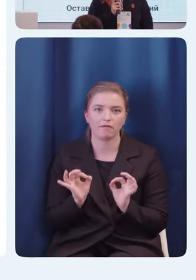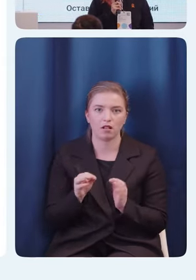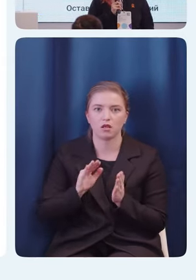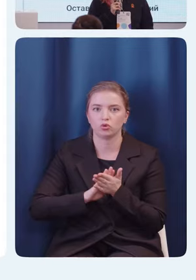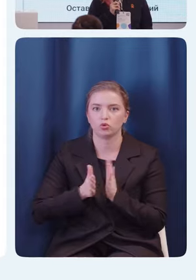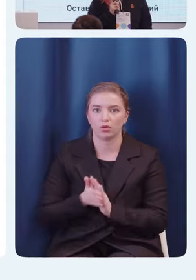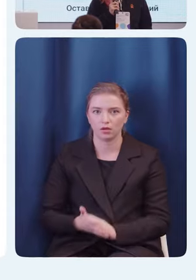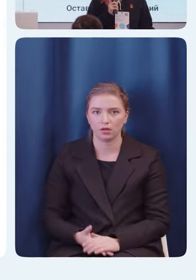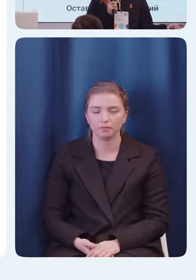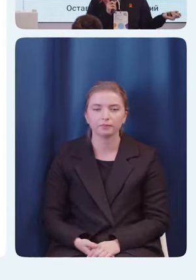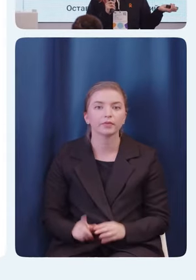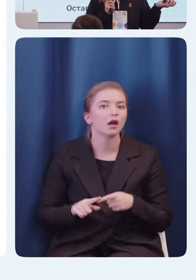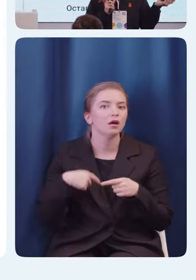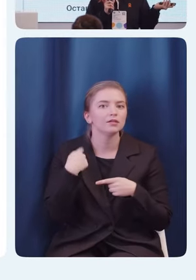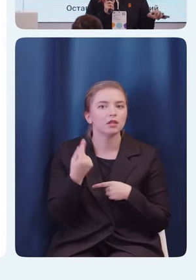Следующий